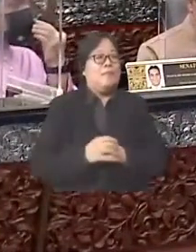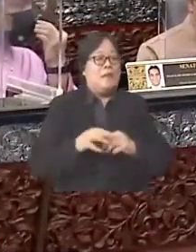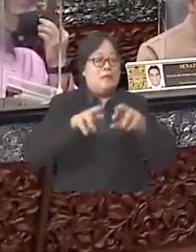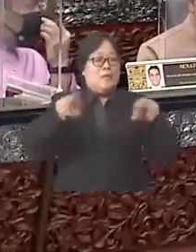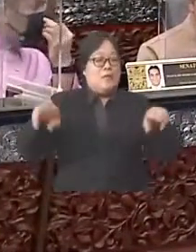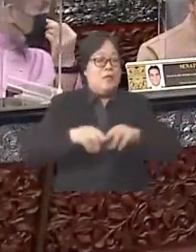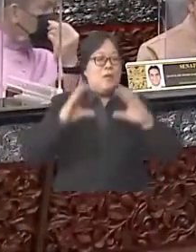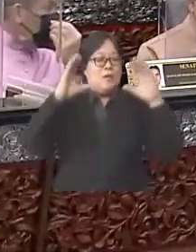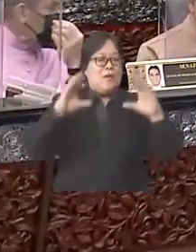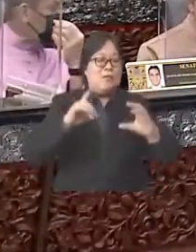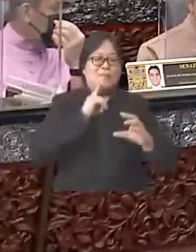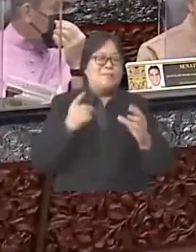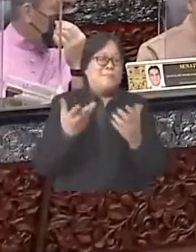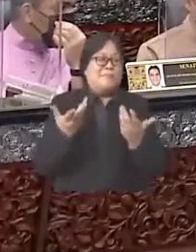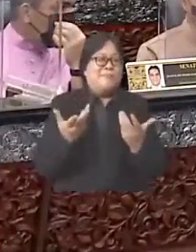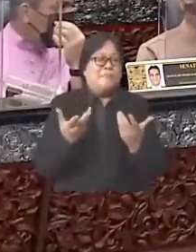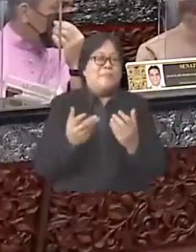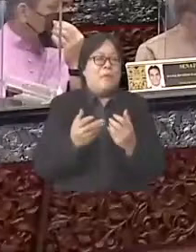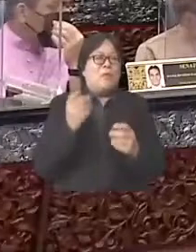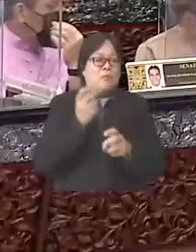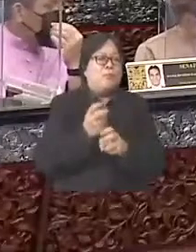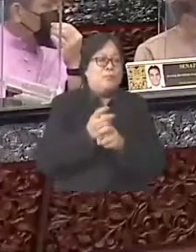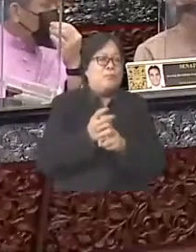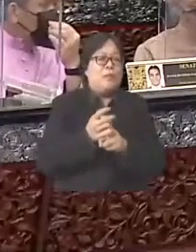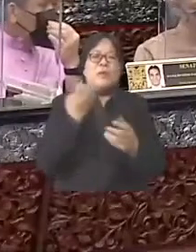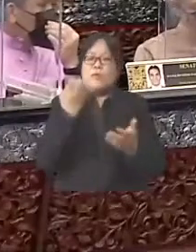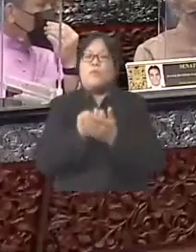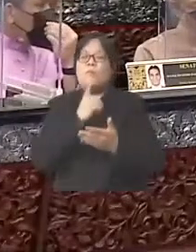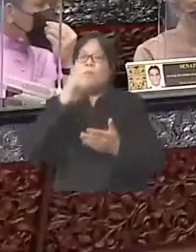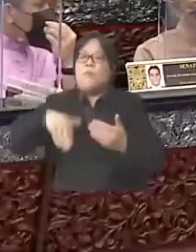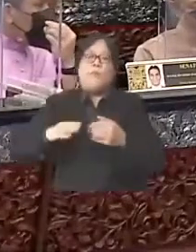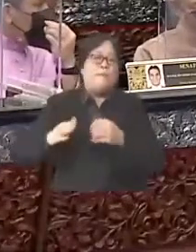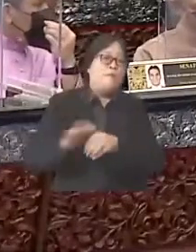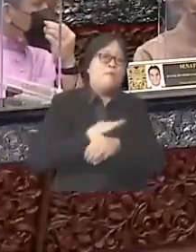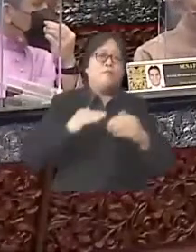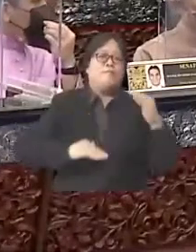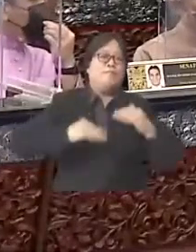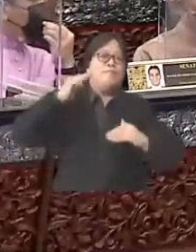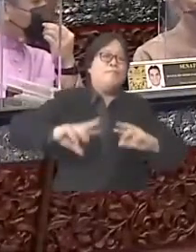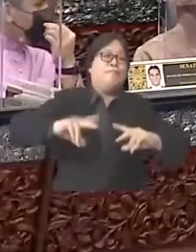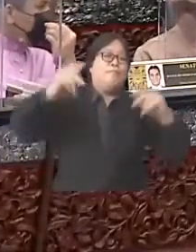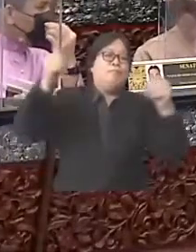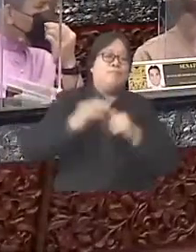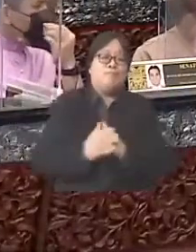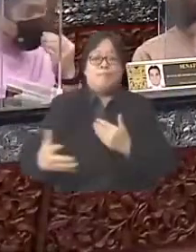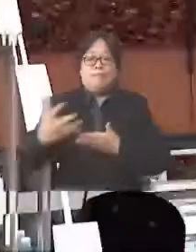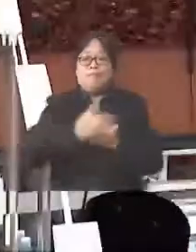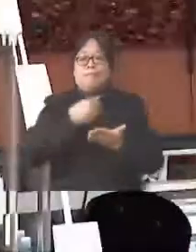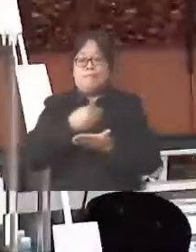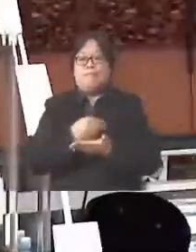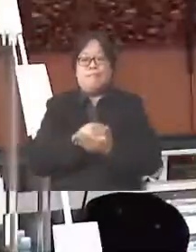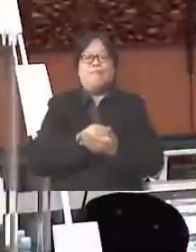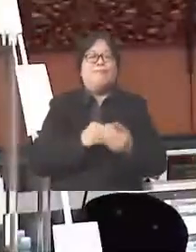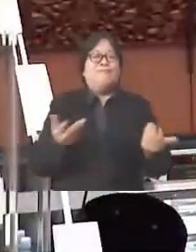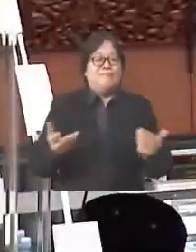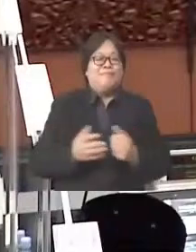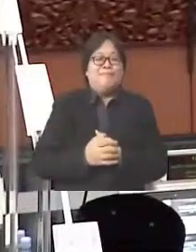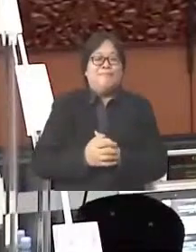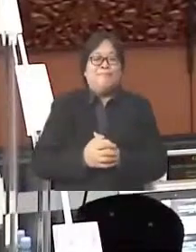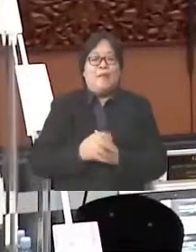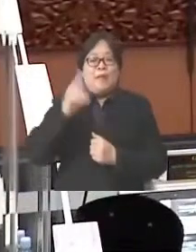dalam keadaan ruang fiskal yang sempit memandangkan ekonomi masih belum pulih sepenuhnya dan kutipan hasil yang terjejas